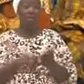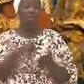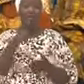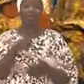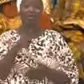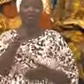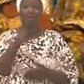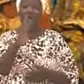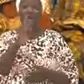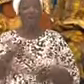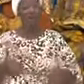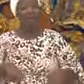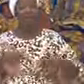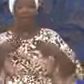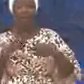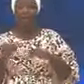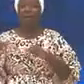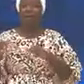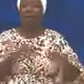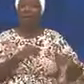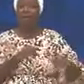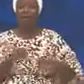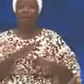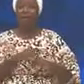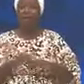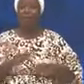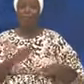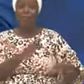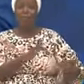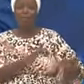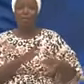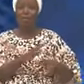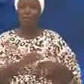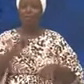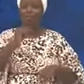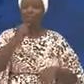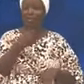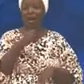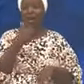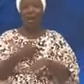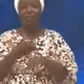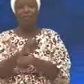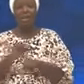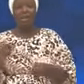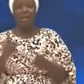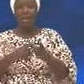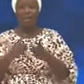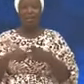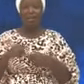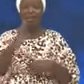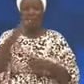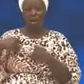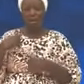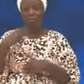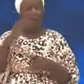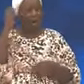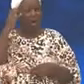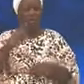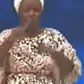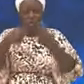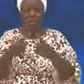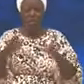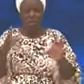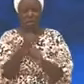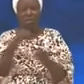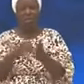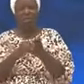vivant tu actifs à la passion qui a scellé et taupe diva va lebron le succès